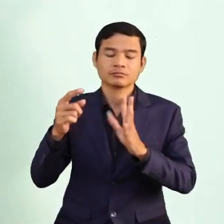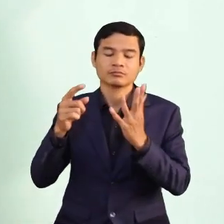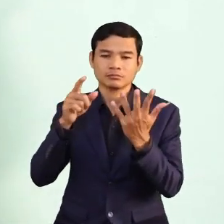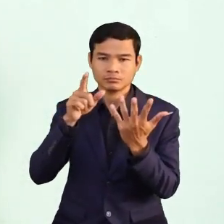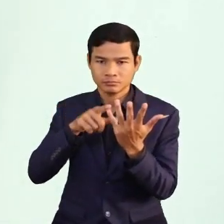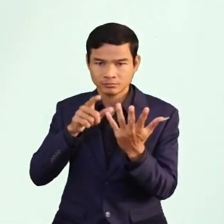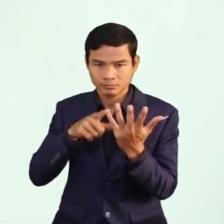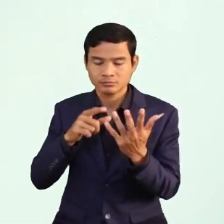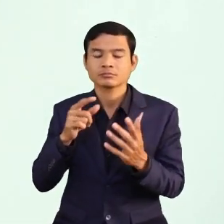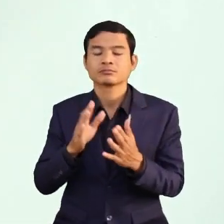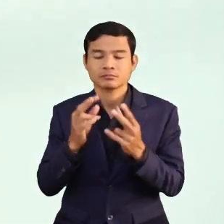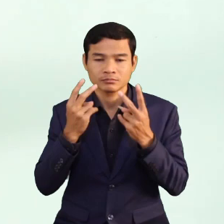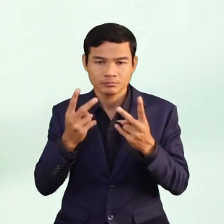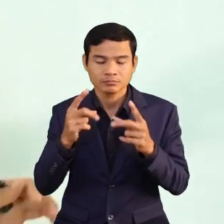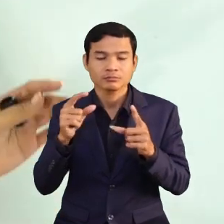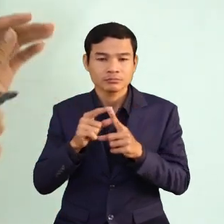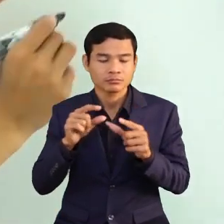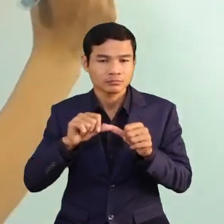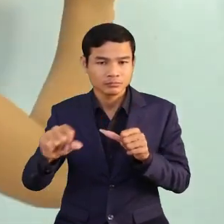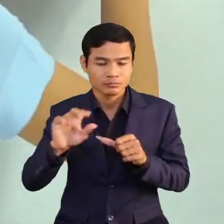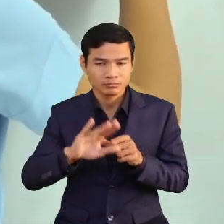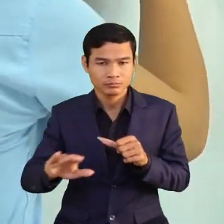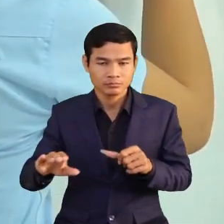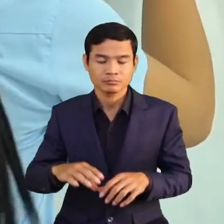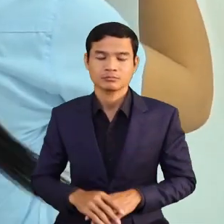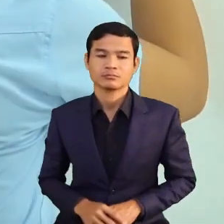លព្យាង្គបន្តទៀតប្រកបបន្ត